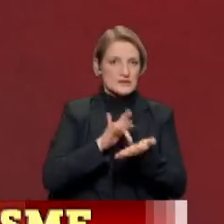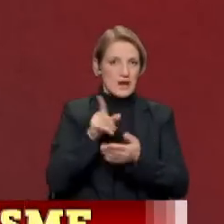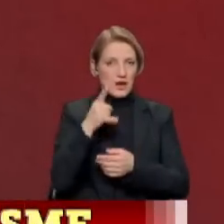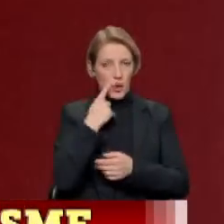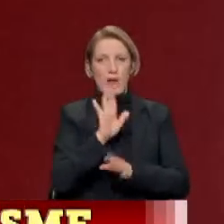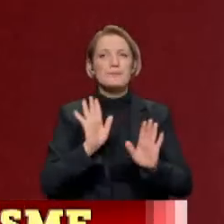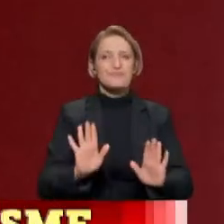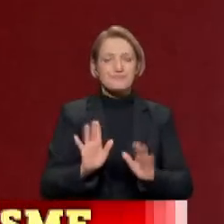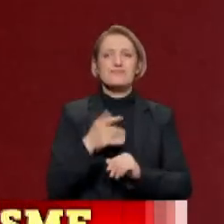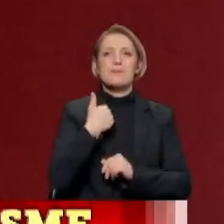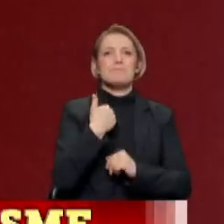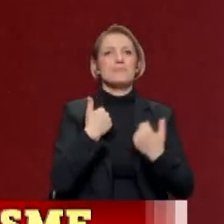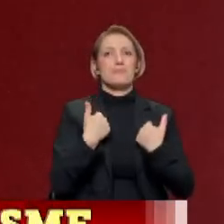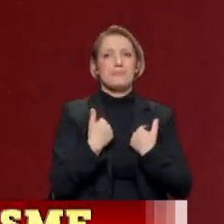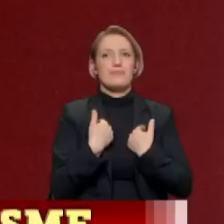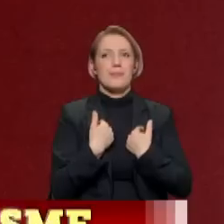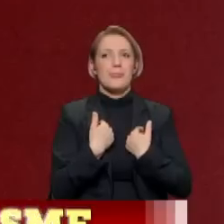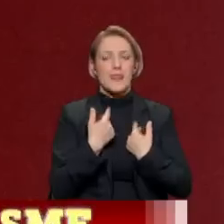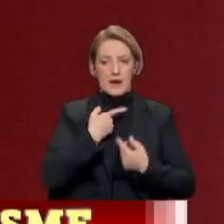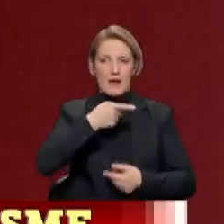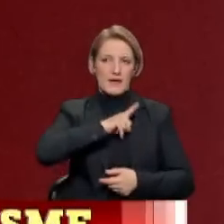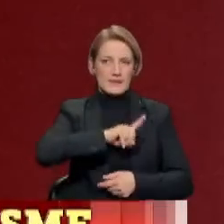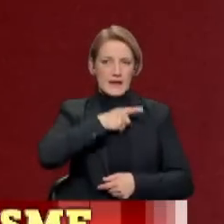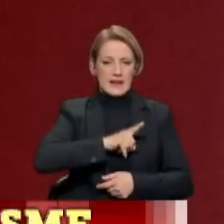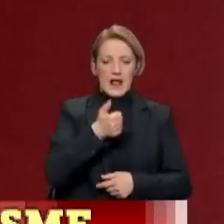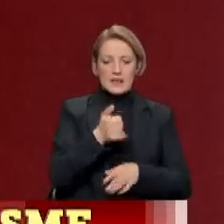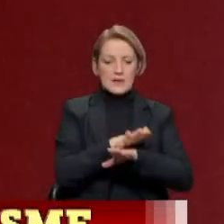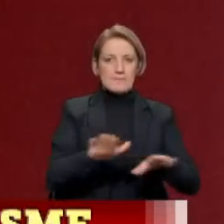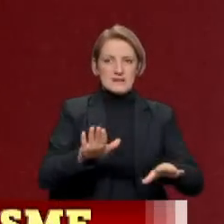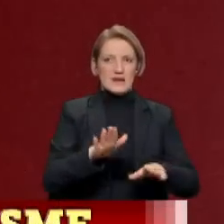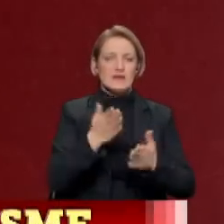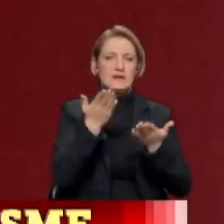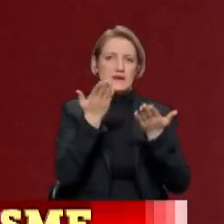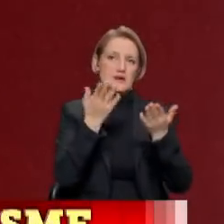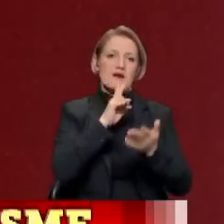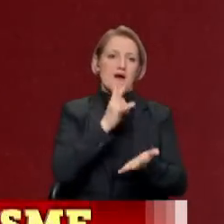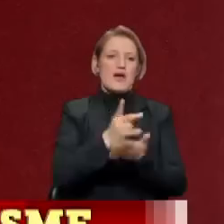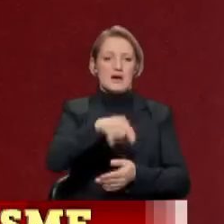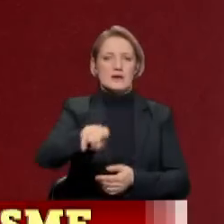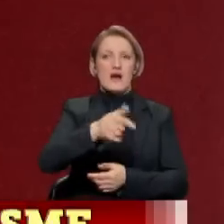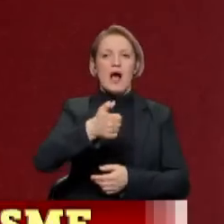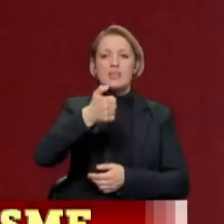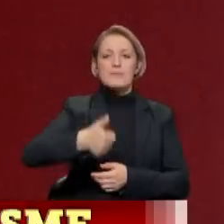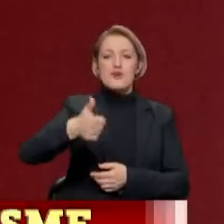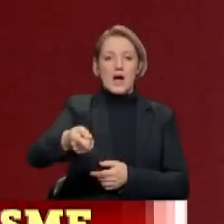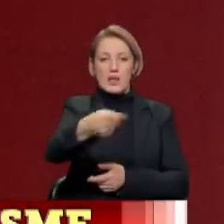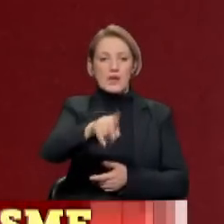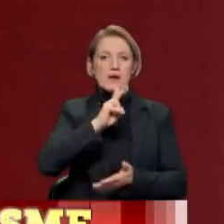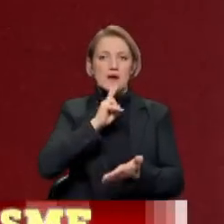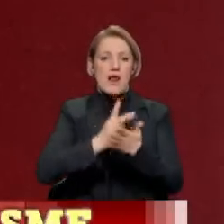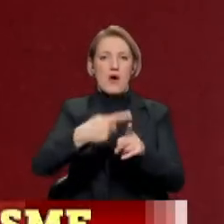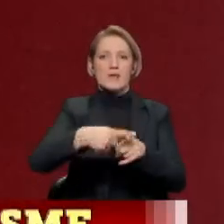çok senaryoda konuşuluyor. Yani adaylığı altılı masanın takdiridir. Altı sayın genel başkanın ortak